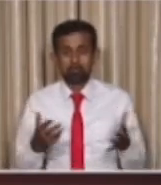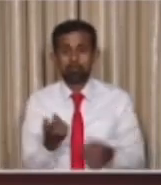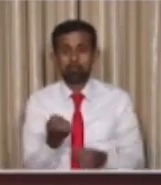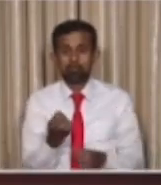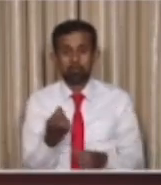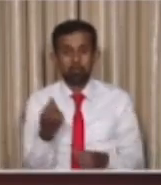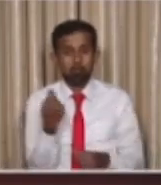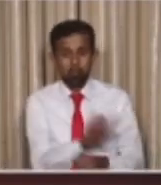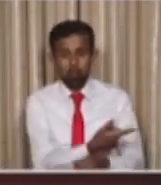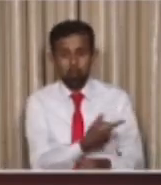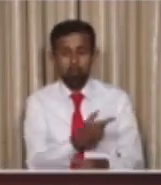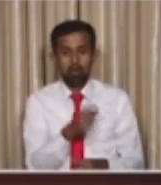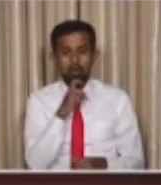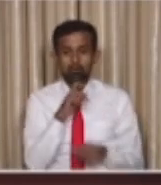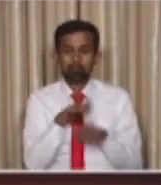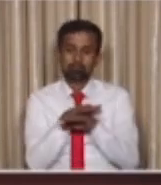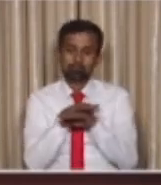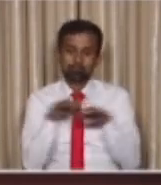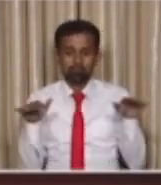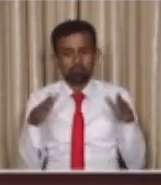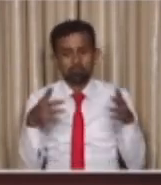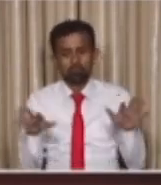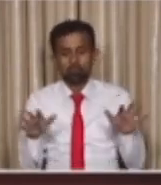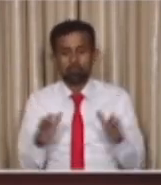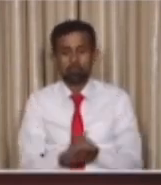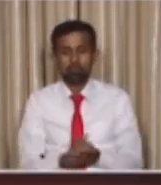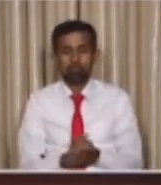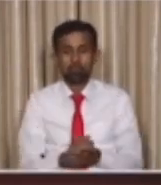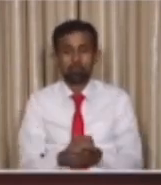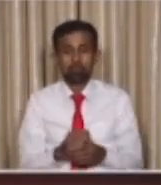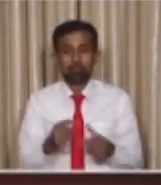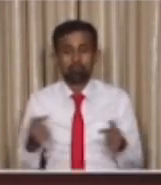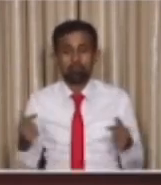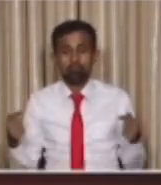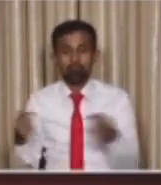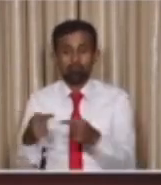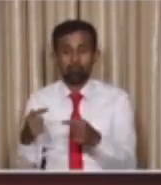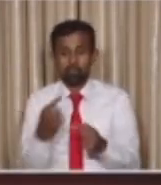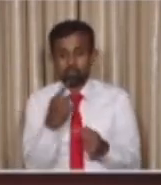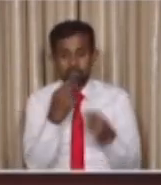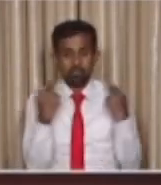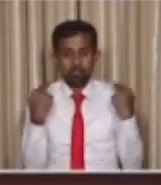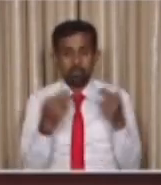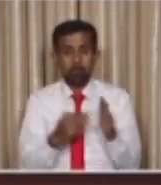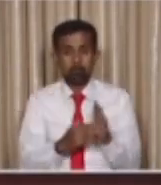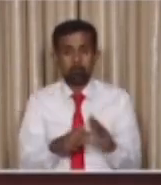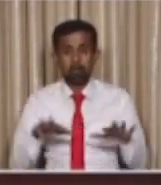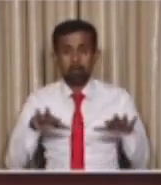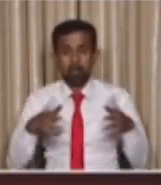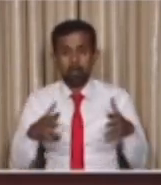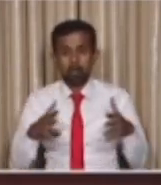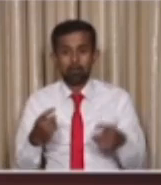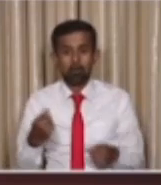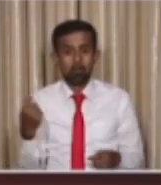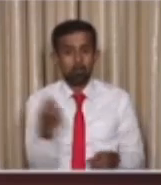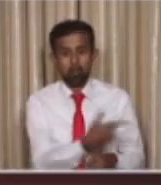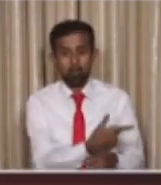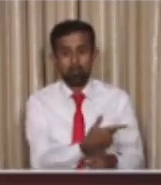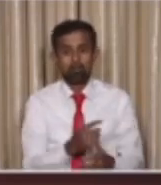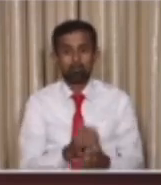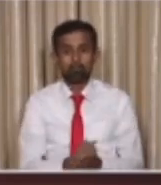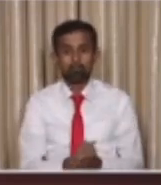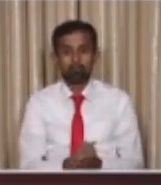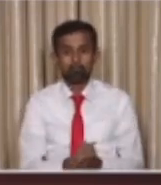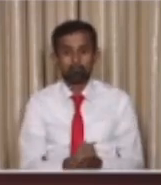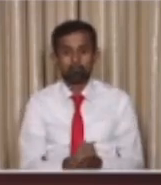මුදලක් ගෙවලා මේ නඩුව සමතේකට පත් කරගන්න. වරාය අධිකාරියෙන් රේගුවට මිලියන 900ක් ගෙවලා සමතේකට පත් කරගන්න.